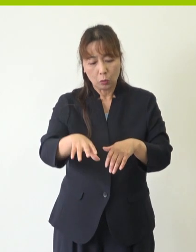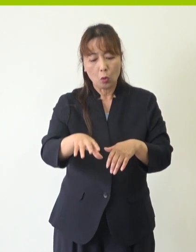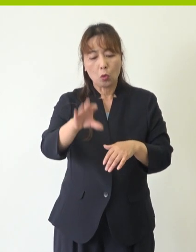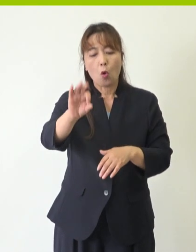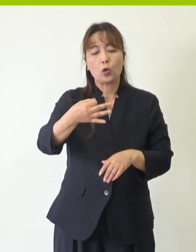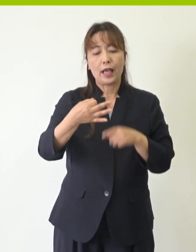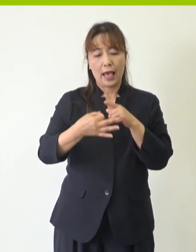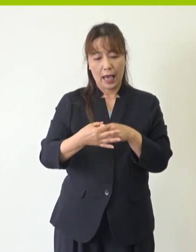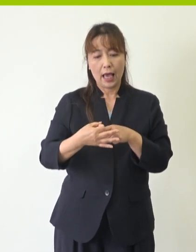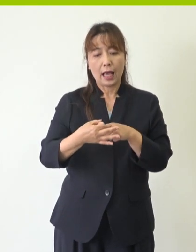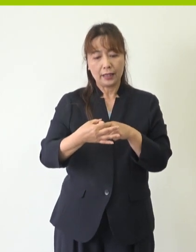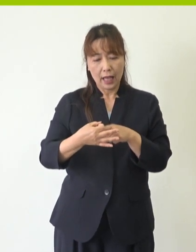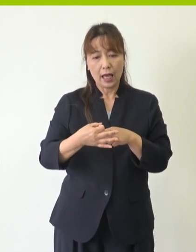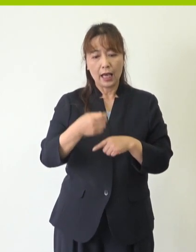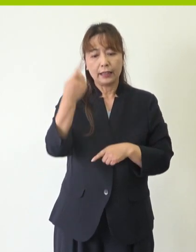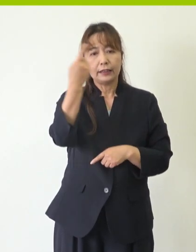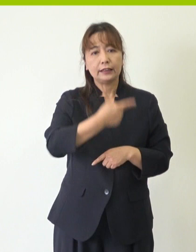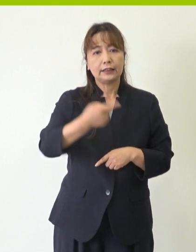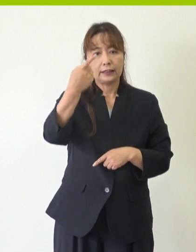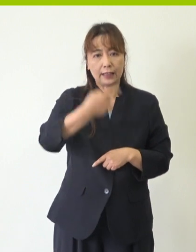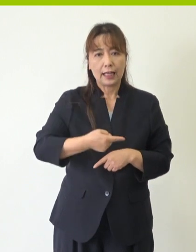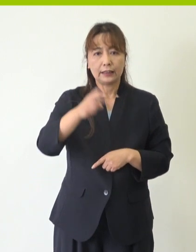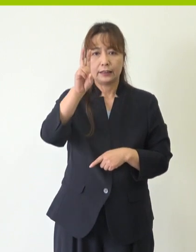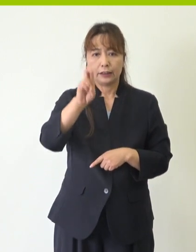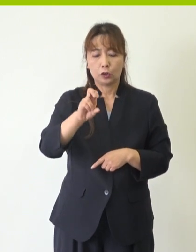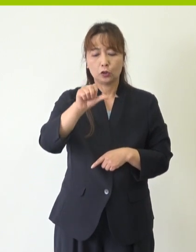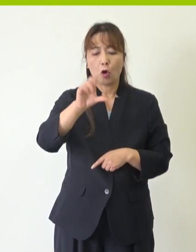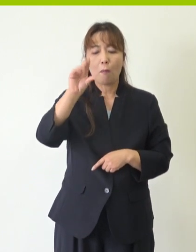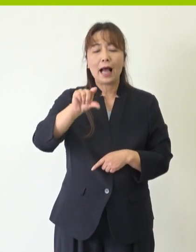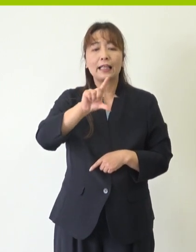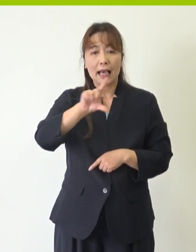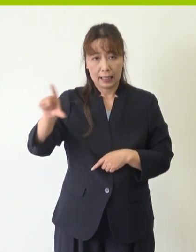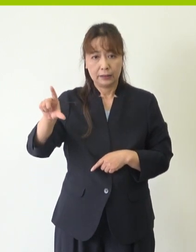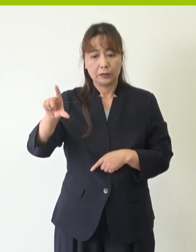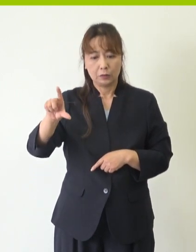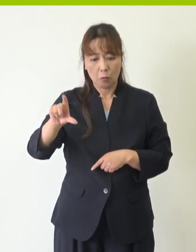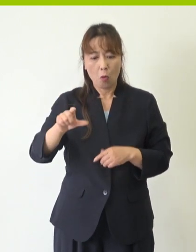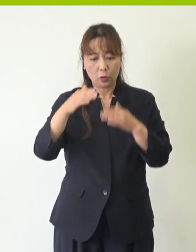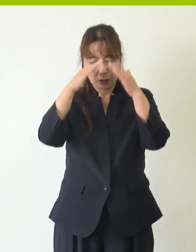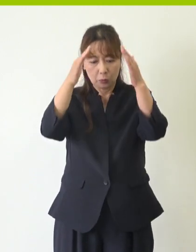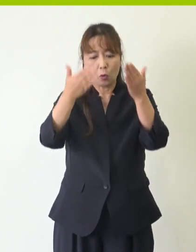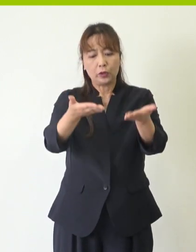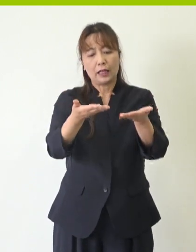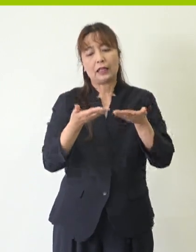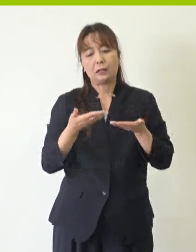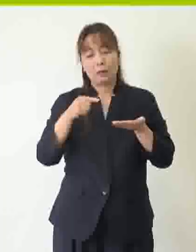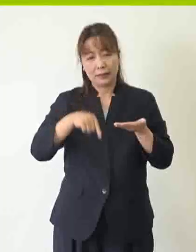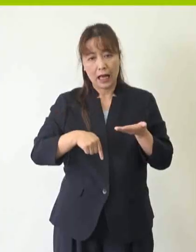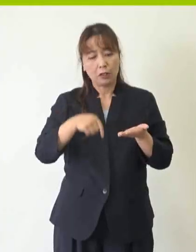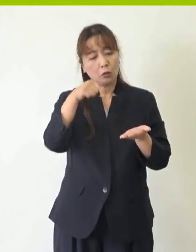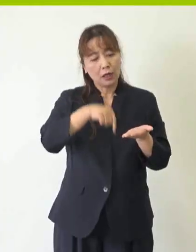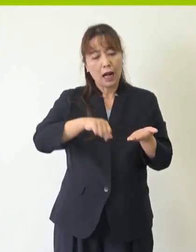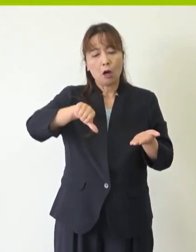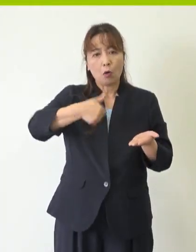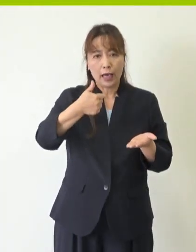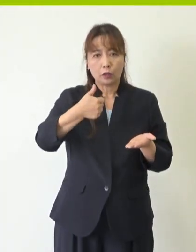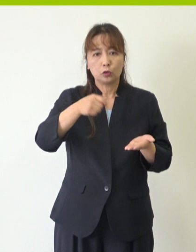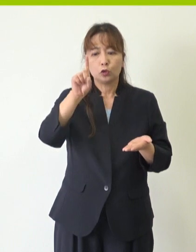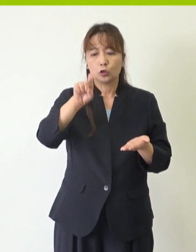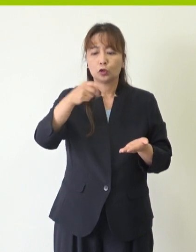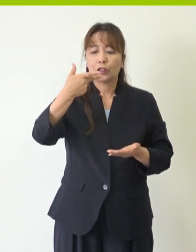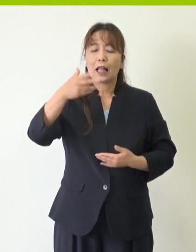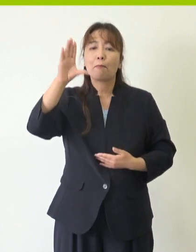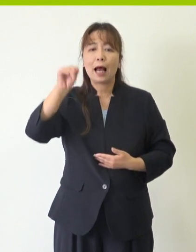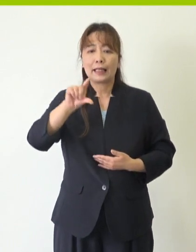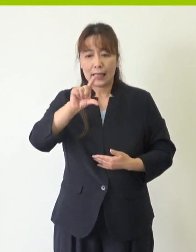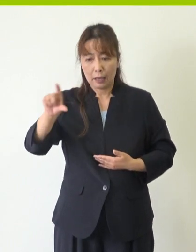処分ゼロに1戦50一斉に15万円の寄付をいただきましたのでその中から5117万円を使わせていただいて